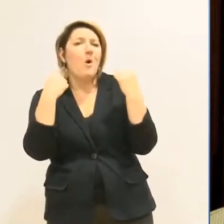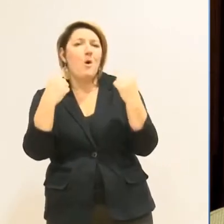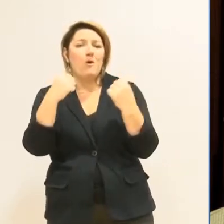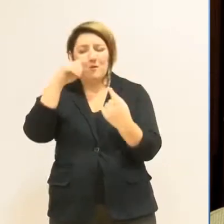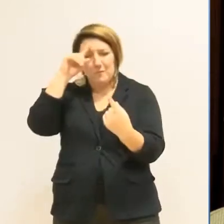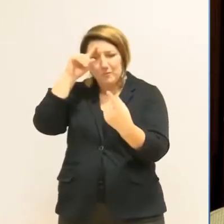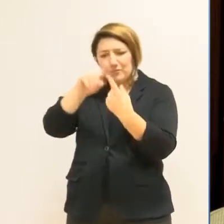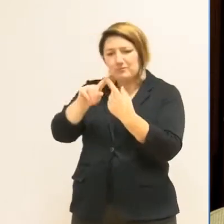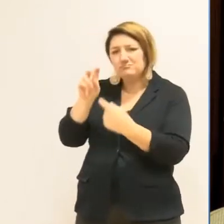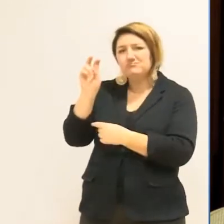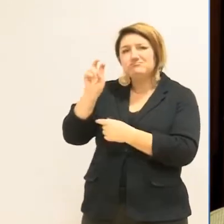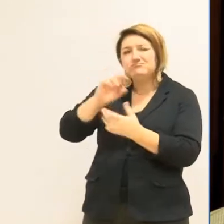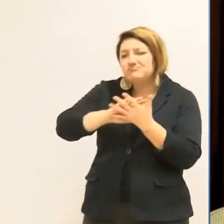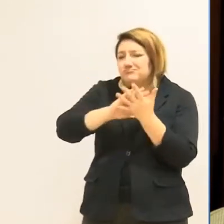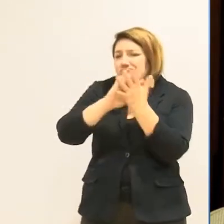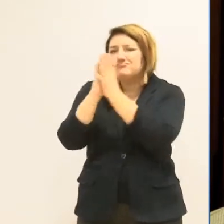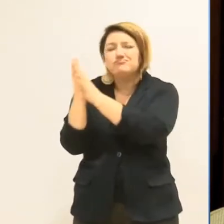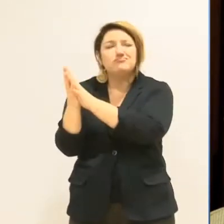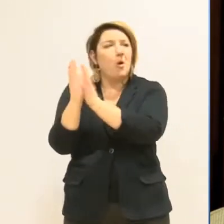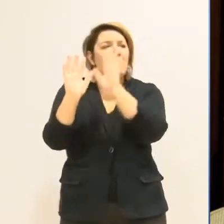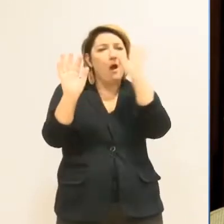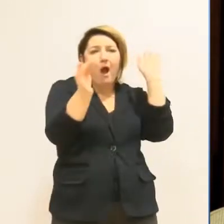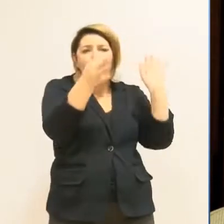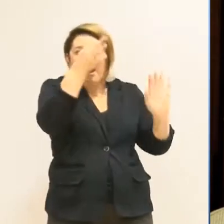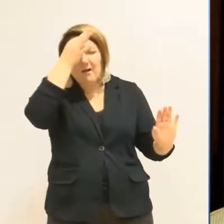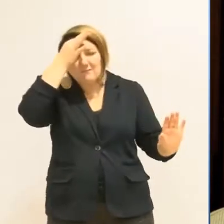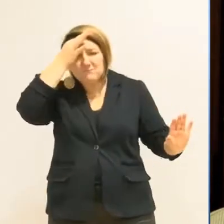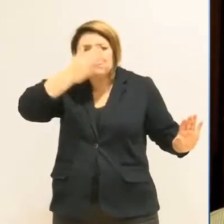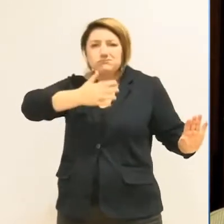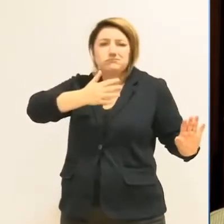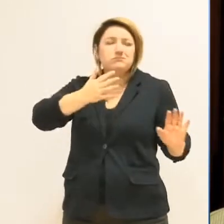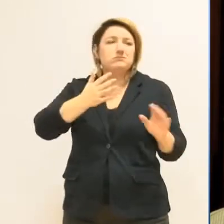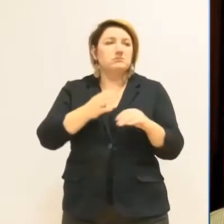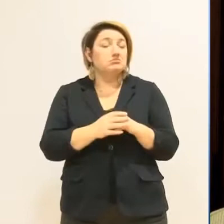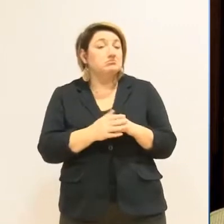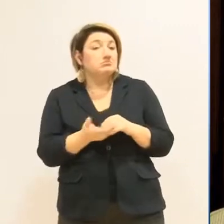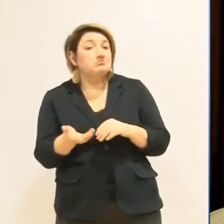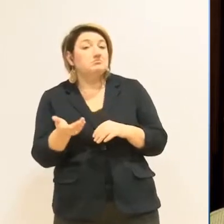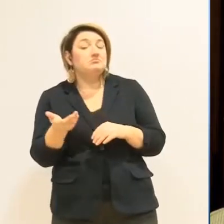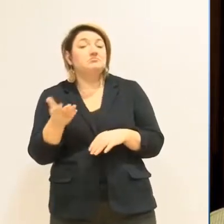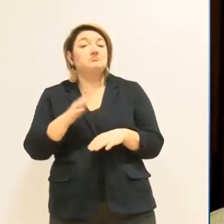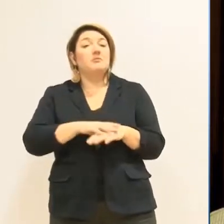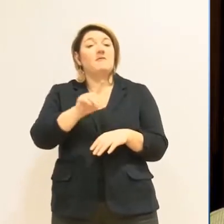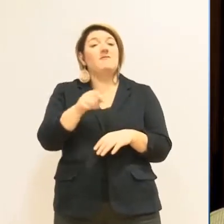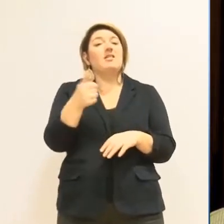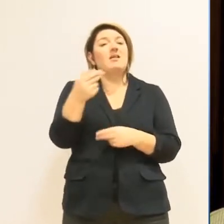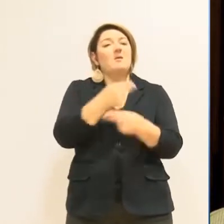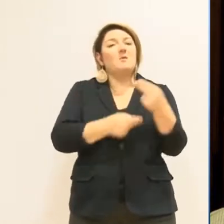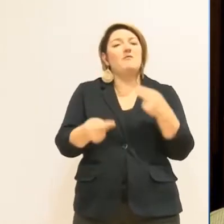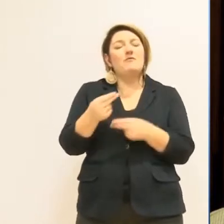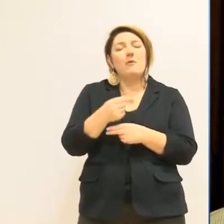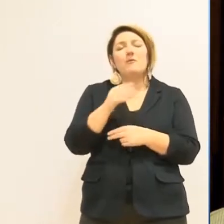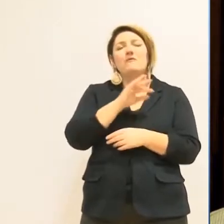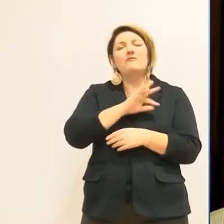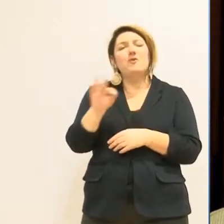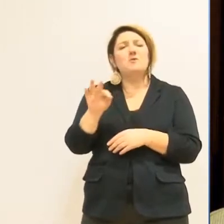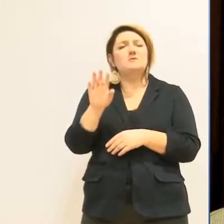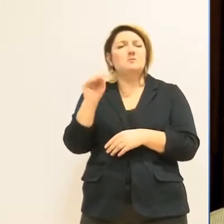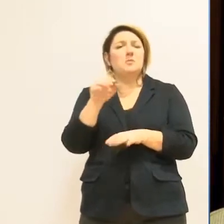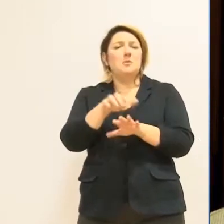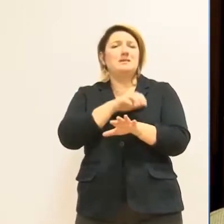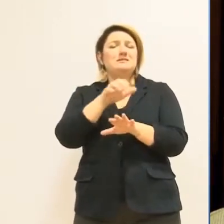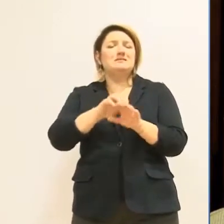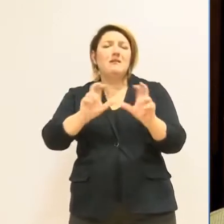énergétique volontariste et audacieuse. Nous vous avons entendu le 21 novembre à l'antenne de France Bleu Isère expliquer que les deux